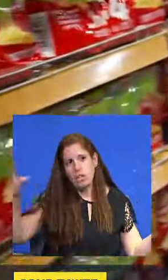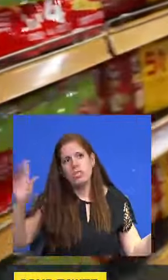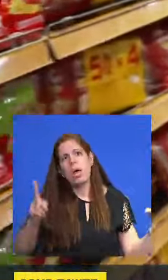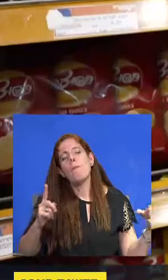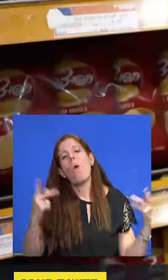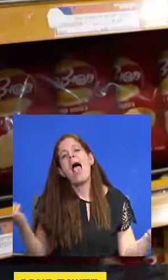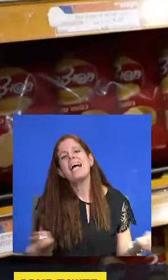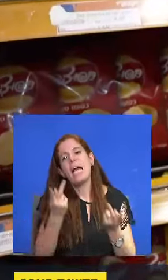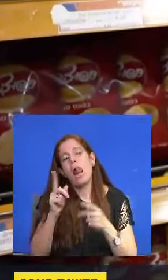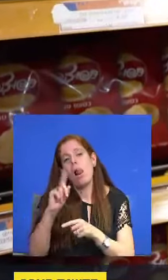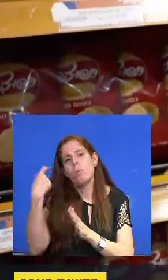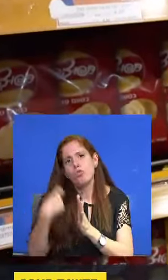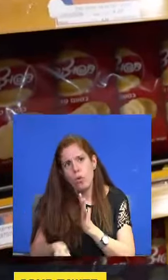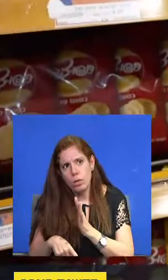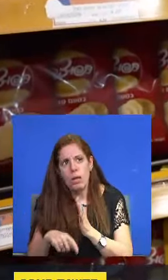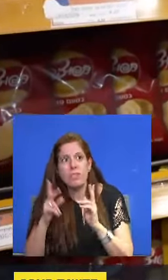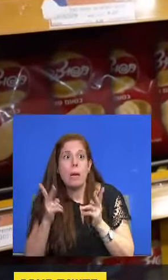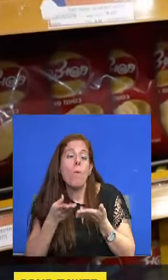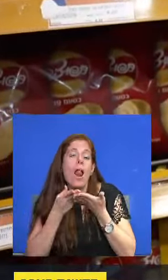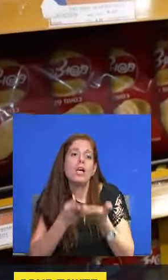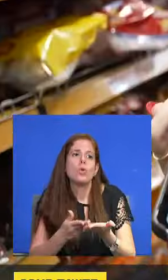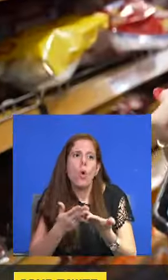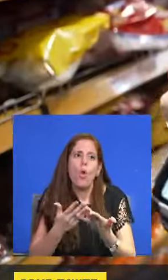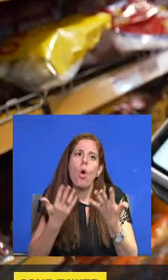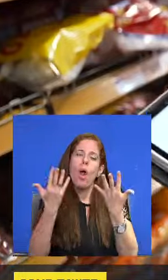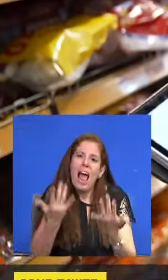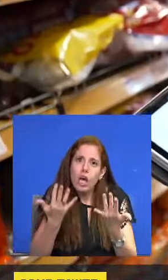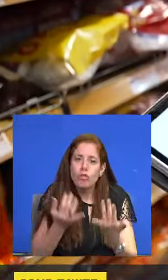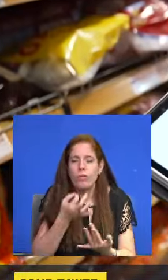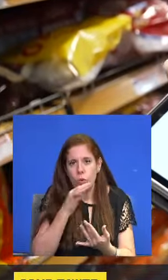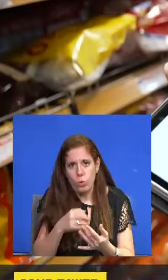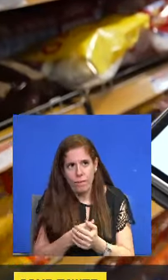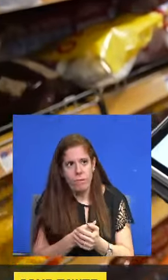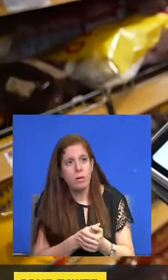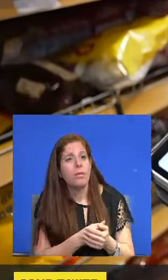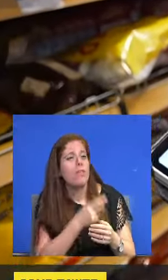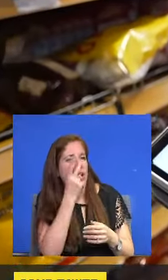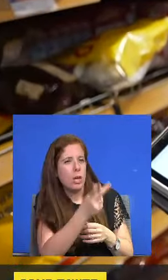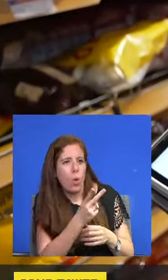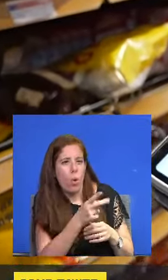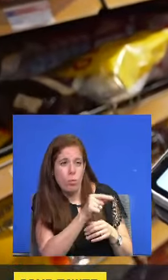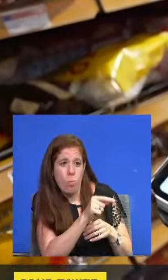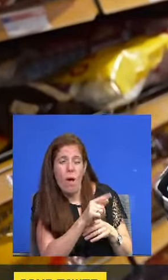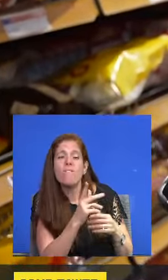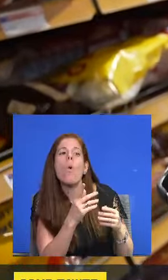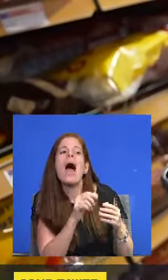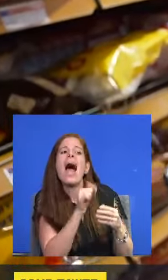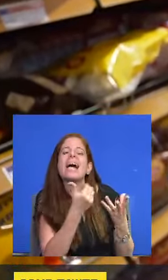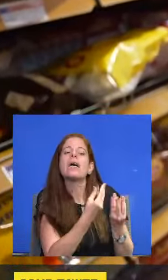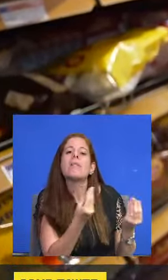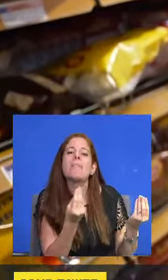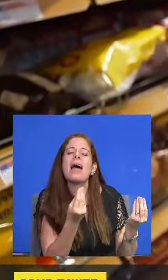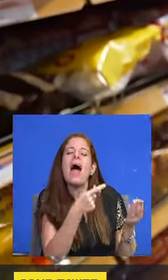הצרכן. זה אמור לעזור לו לחשב יותר טוב. ואנחנו פה יכולים לראות, לדוגמה, ב-Heatmaps, איפה הכי